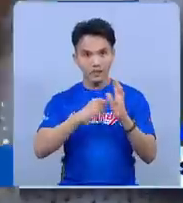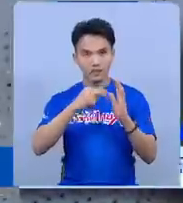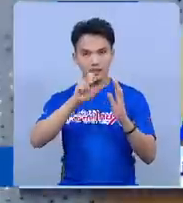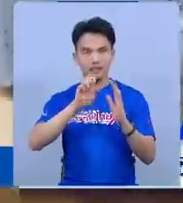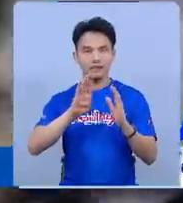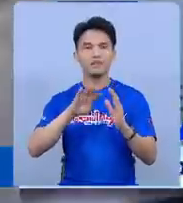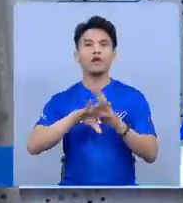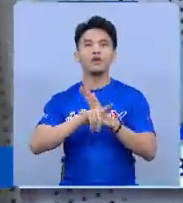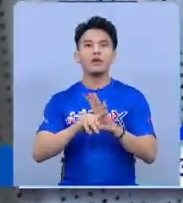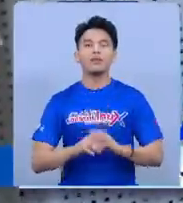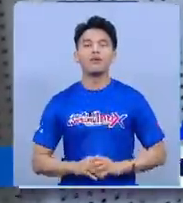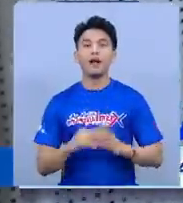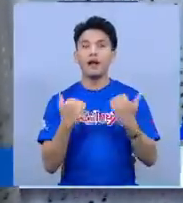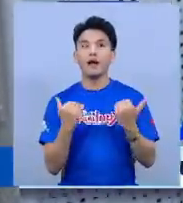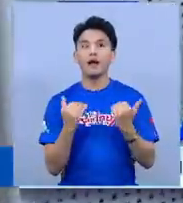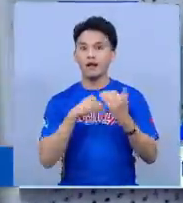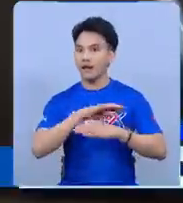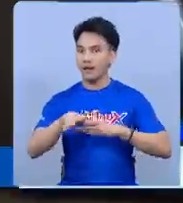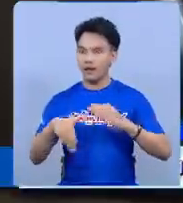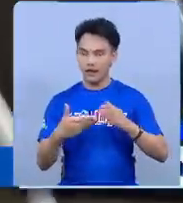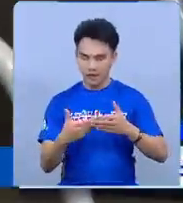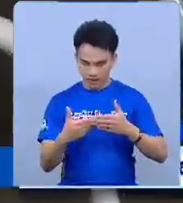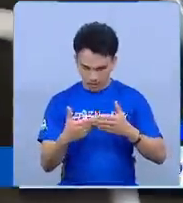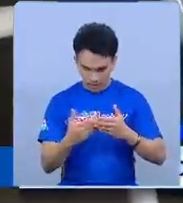ซึ่งคดีนี้นะคะมีผู้เสียหายทั้งหมด